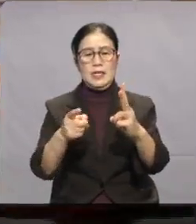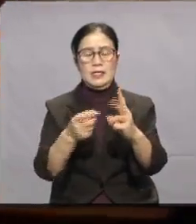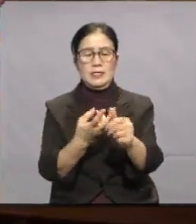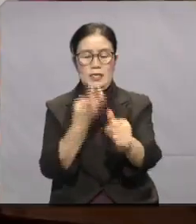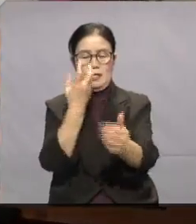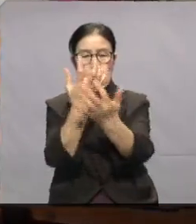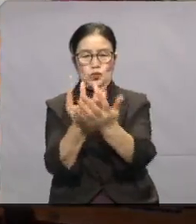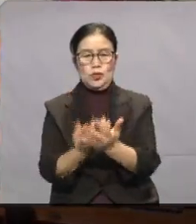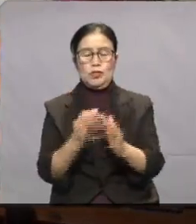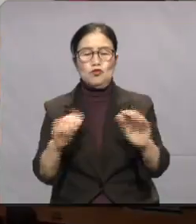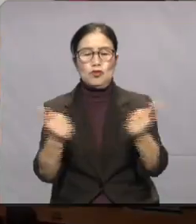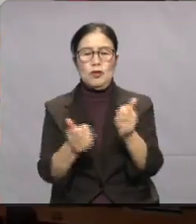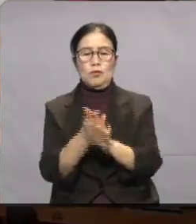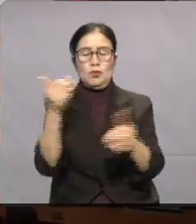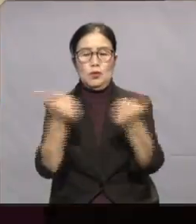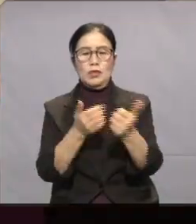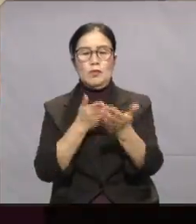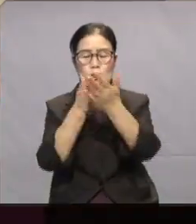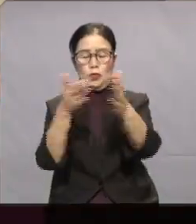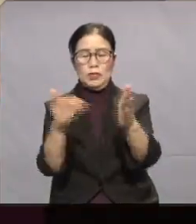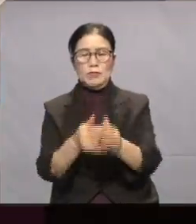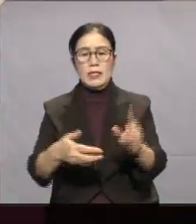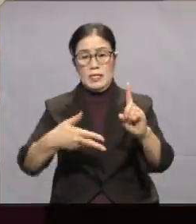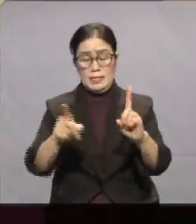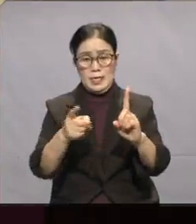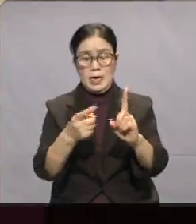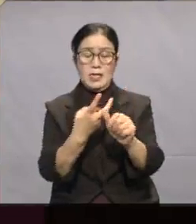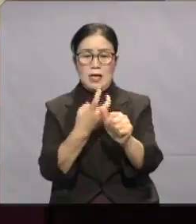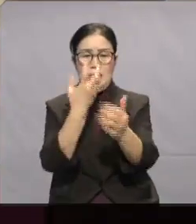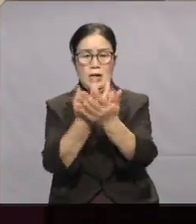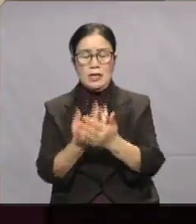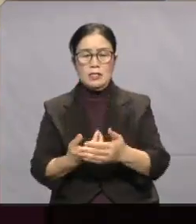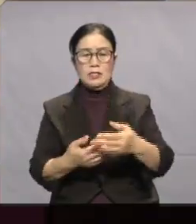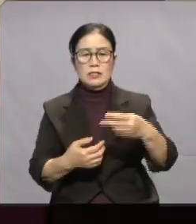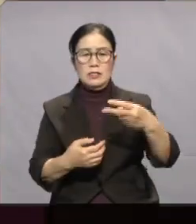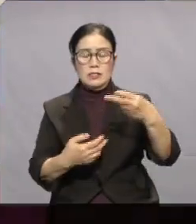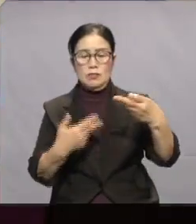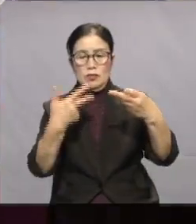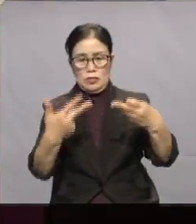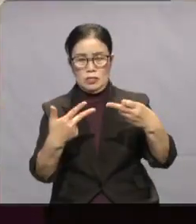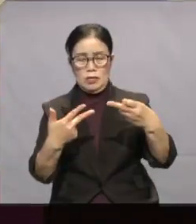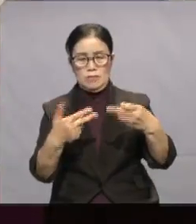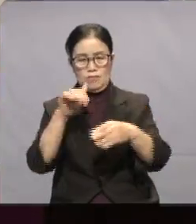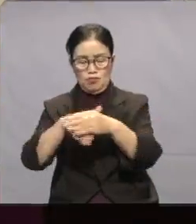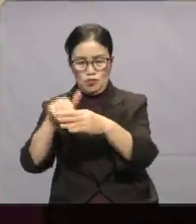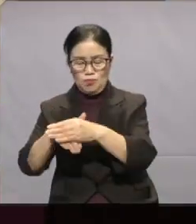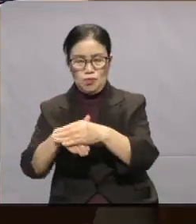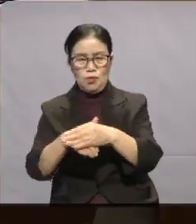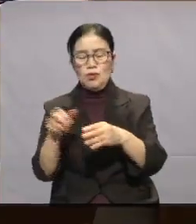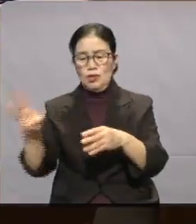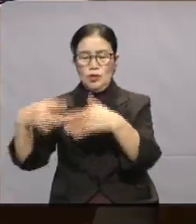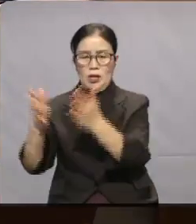오늘 국회 본회의에 보고됐습니다 앞서 1차 탄핵하는 지난 7일 본회의에서 표결에 붙여져 여당의원